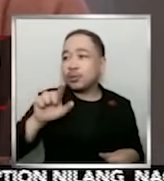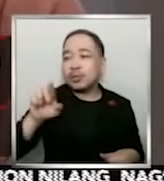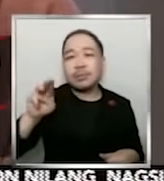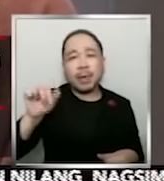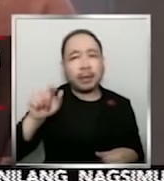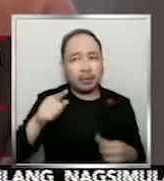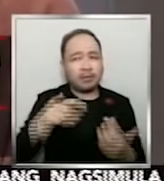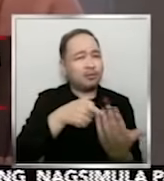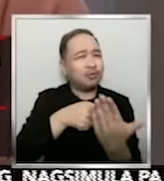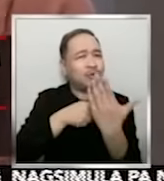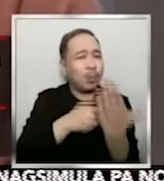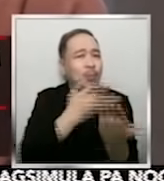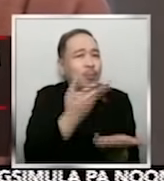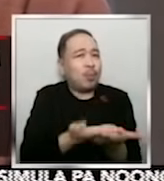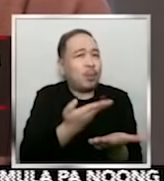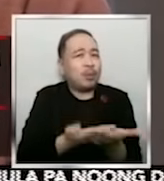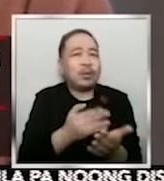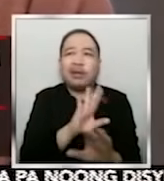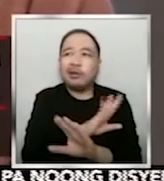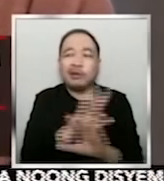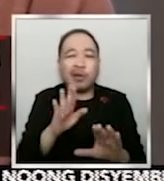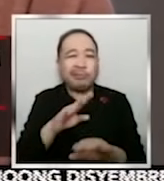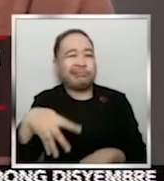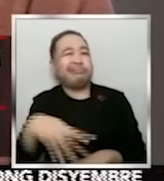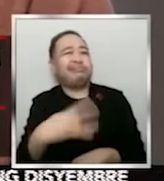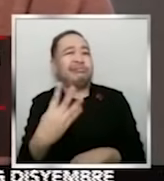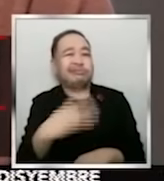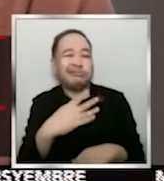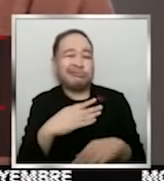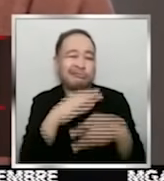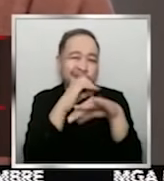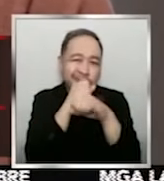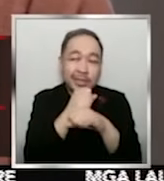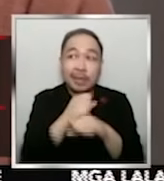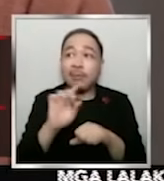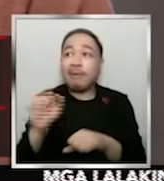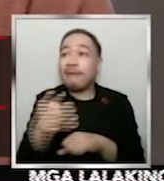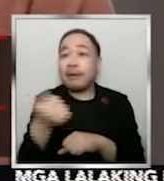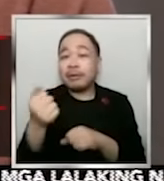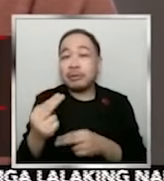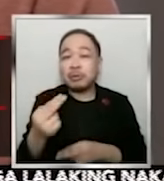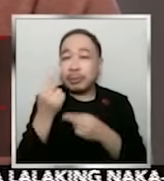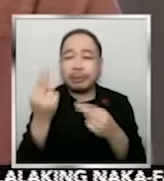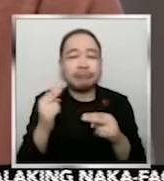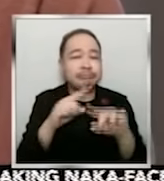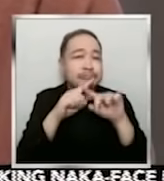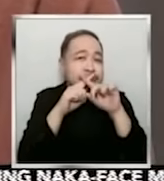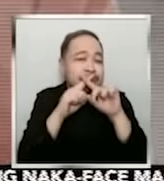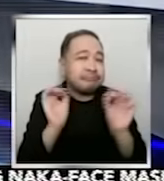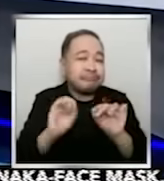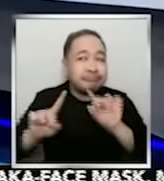huwag daw puro patutsada. Wala pang pahayag ang iba pang presidential aspirants.